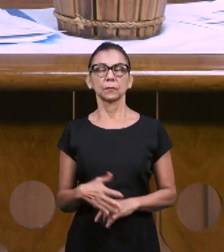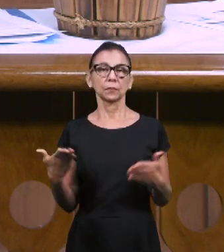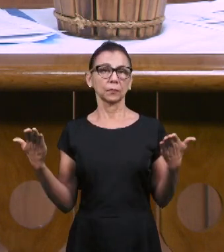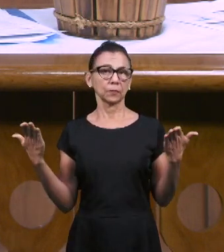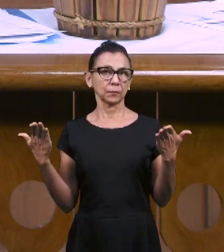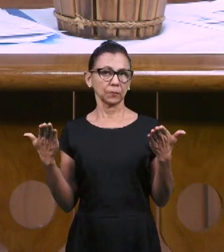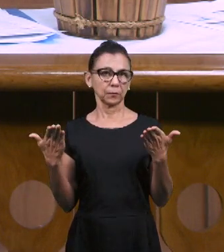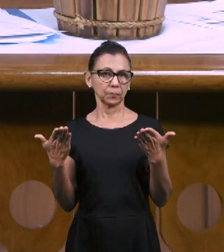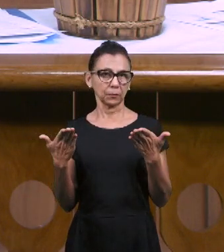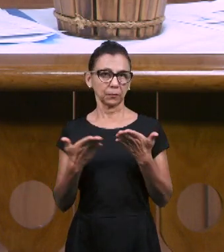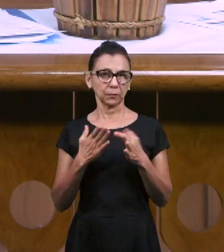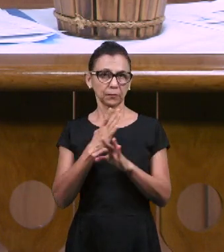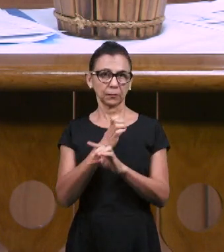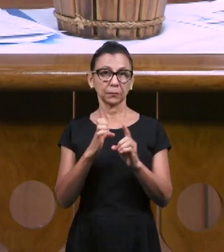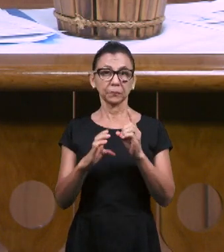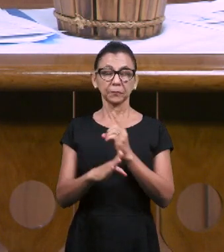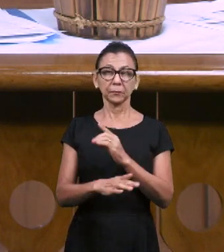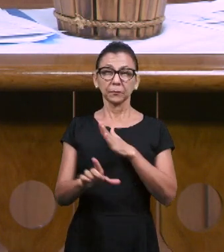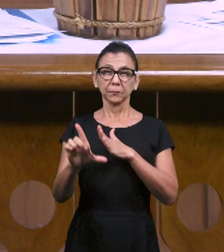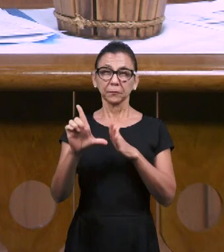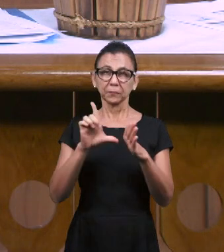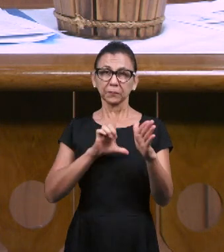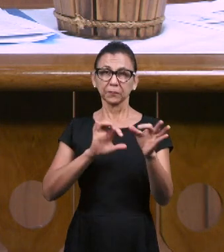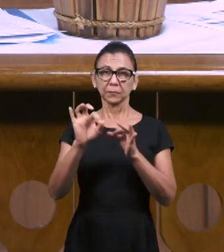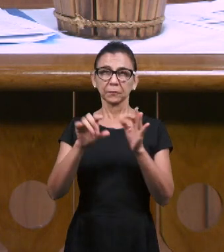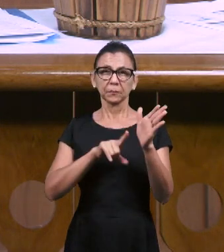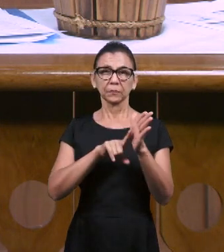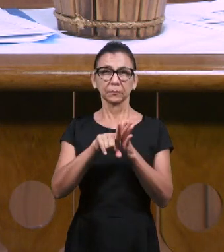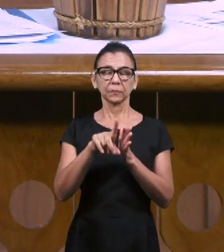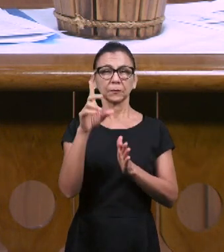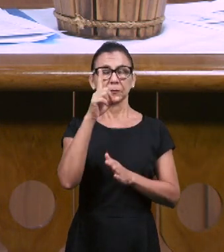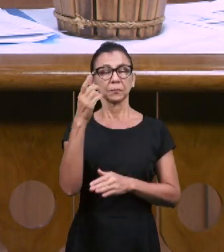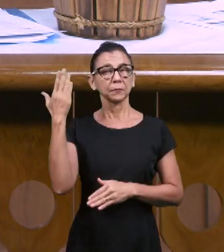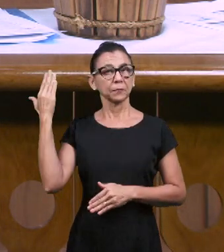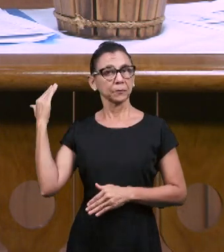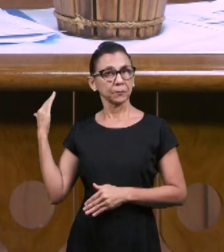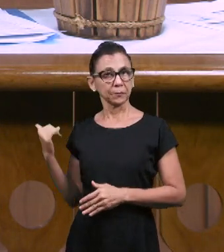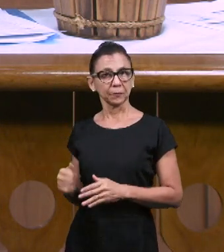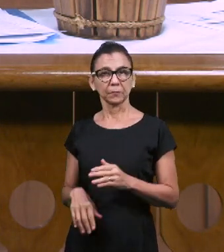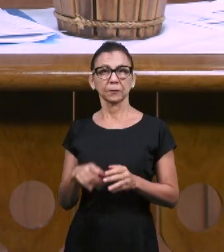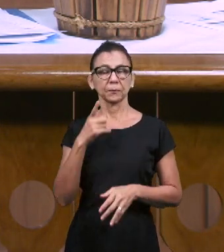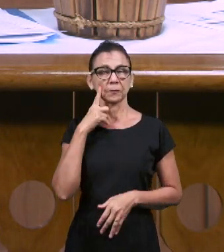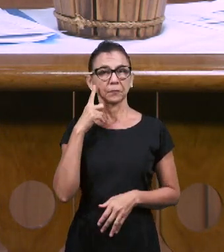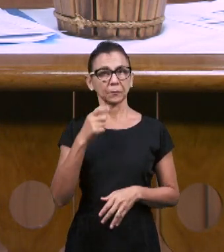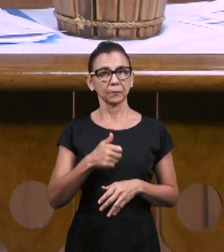aujourd'hui, dans les questions qui ont été faites le dimanche dernier, dans la première question,